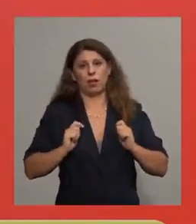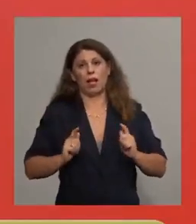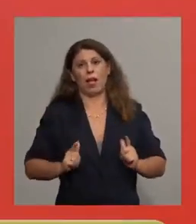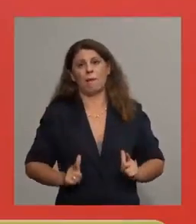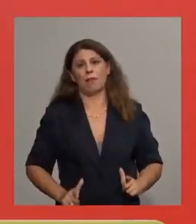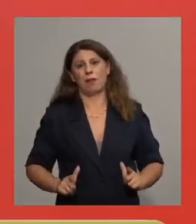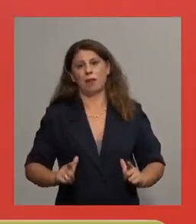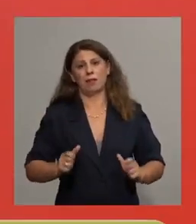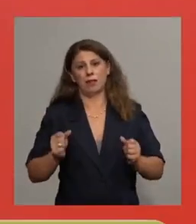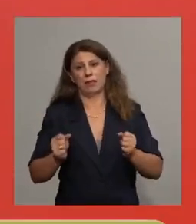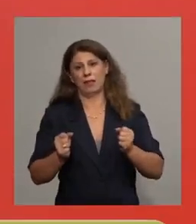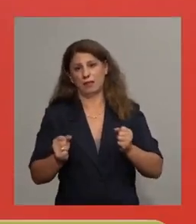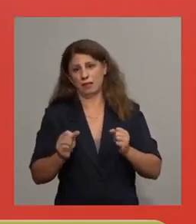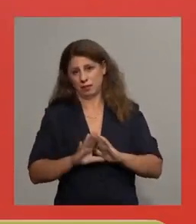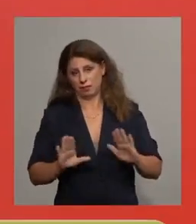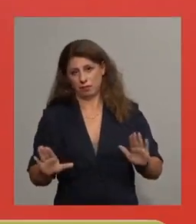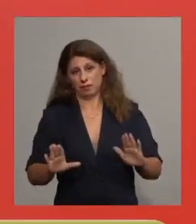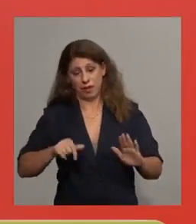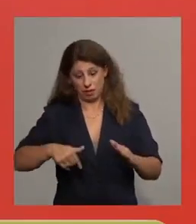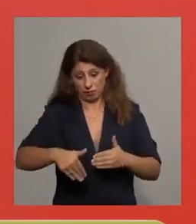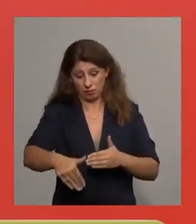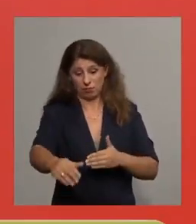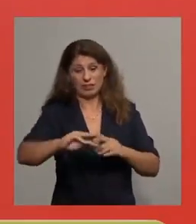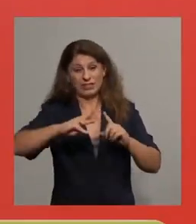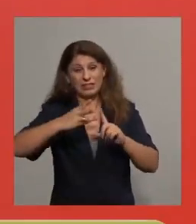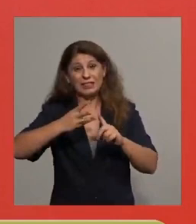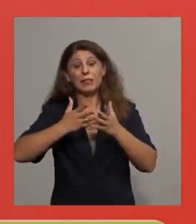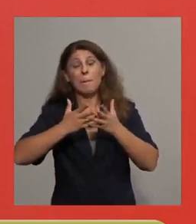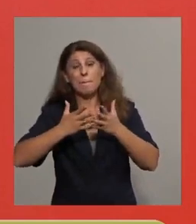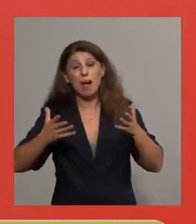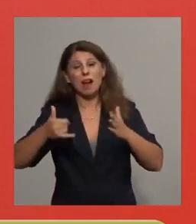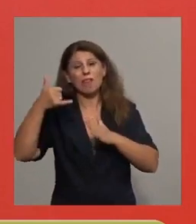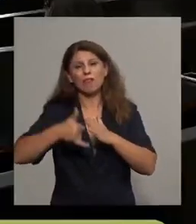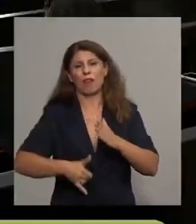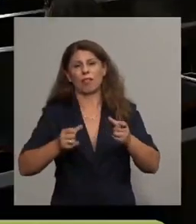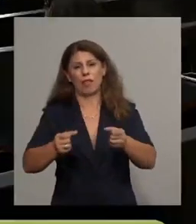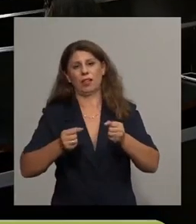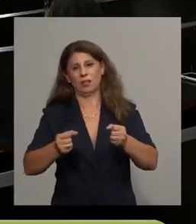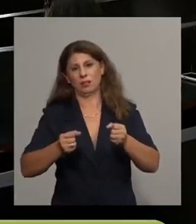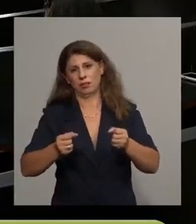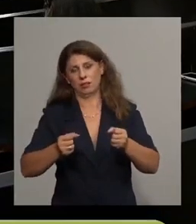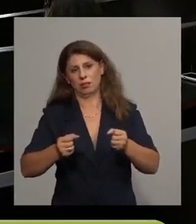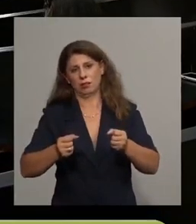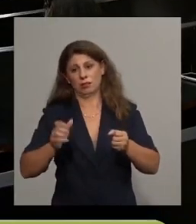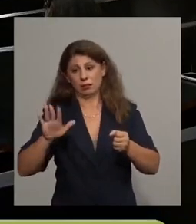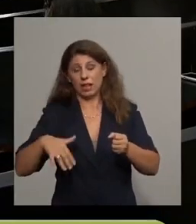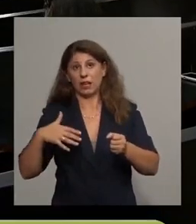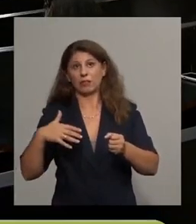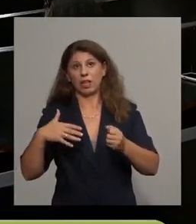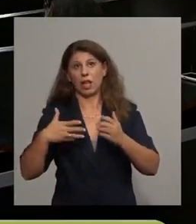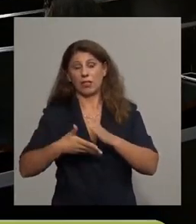καπιταλιστικής κρίσης. Έρχεται η τρίτη μεγάλη βαθιά κρίση μέσα στα